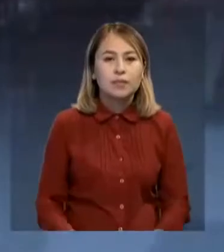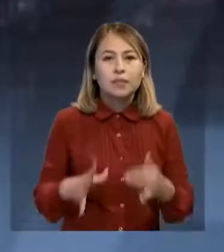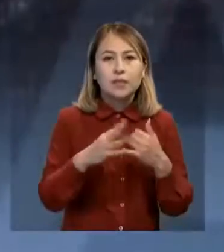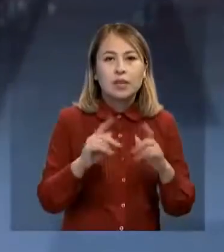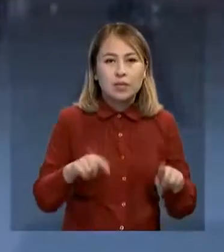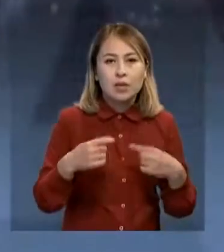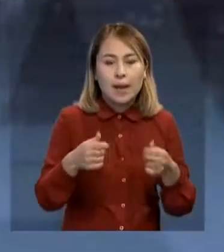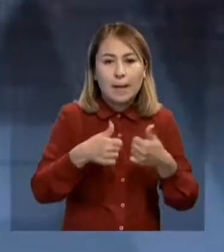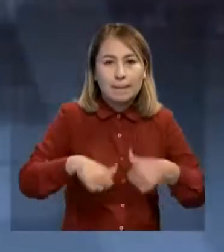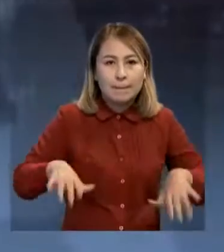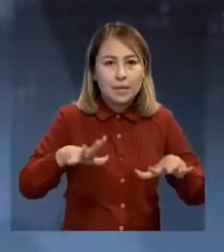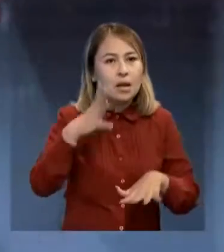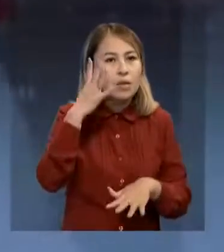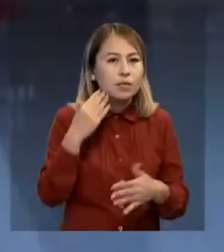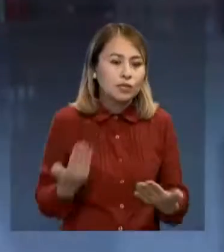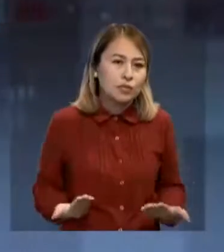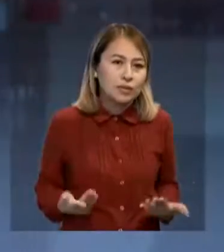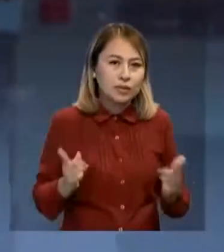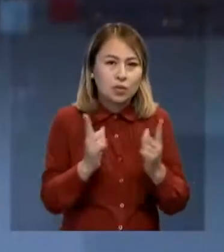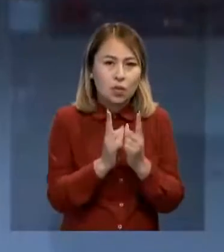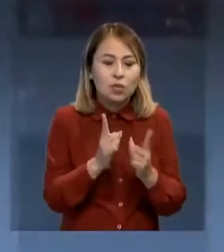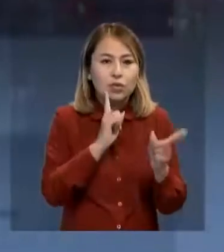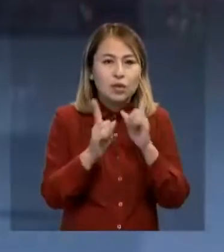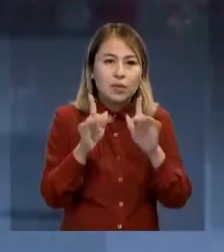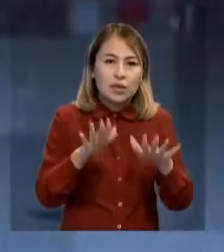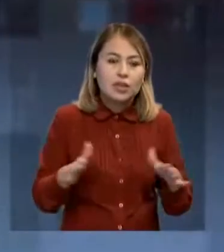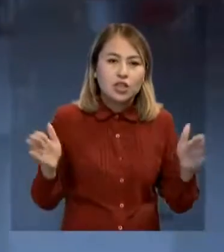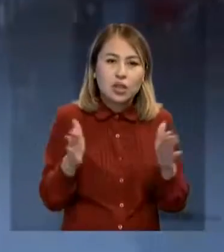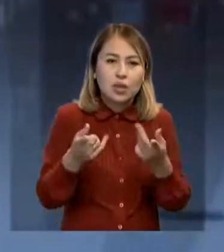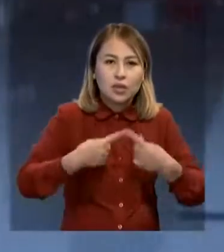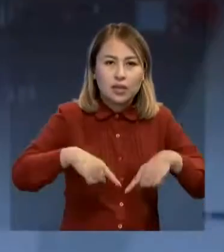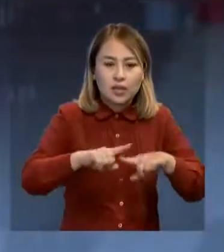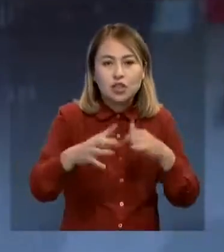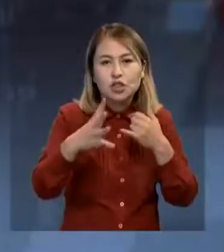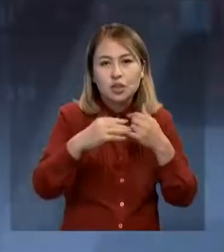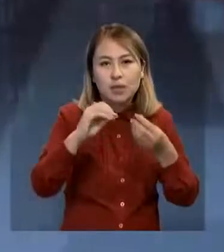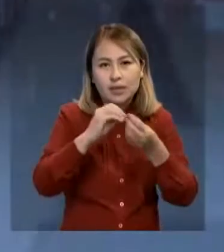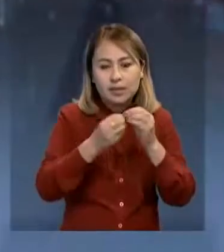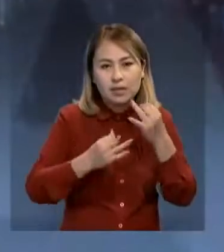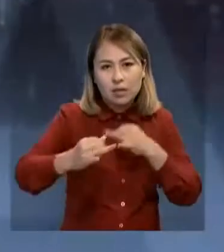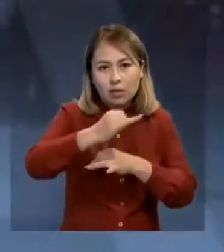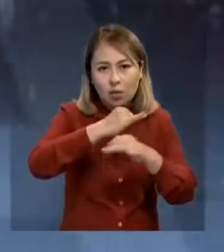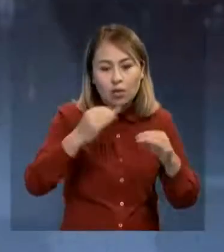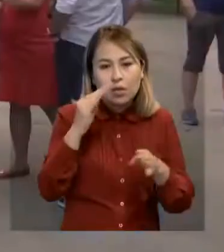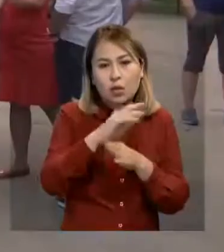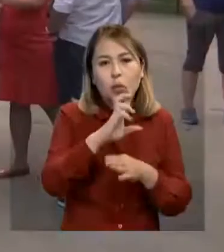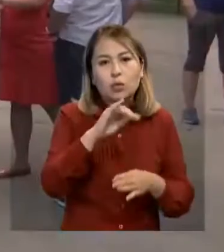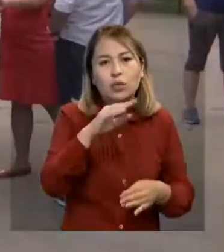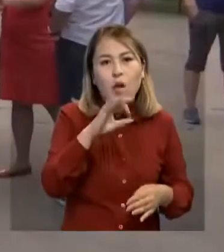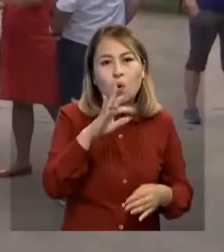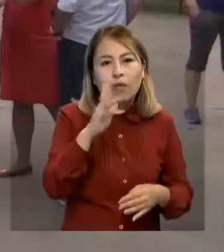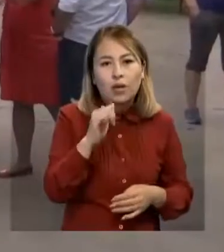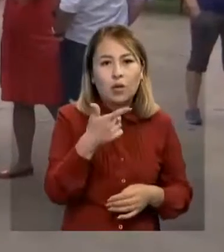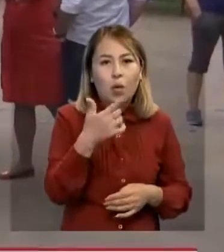Жер аманаты комиссиясының мүшелері Алматы тұрғындармен кездесті. Отырыста бірқатар шағын аудандардағы жер мәселесі қаралды. Олардың